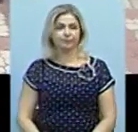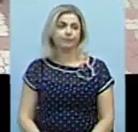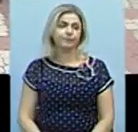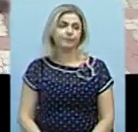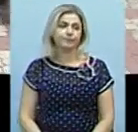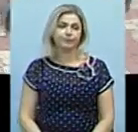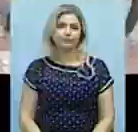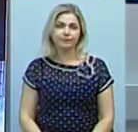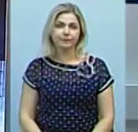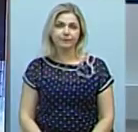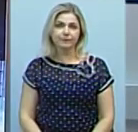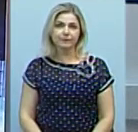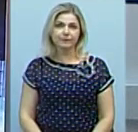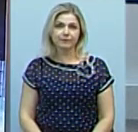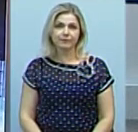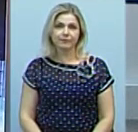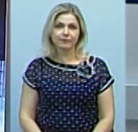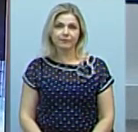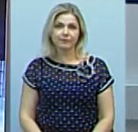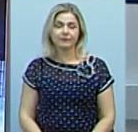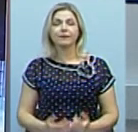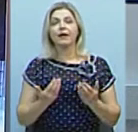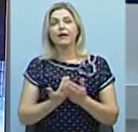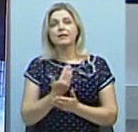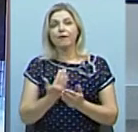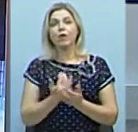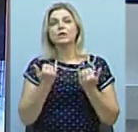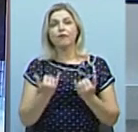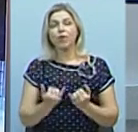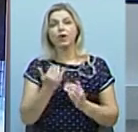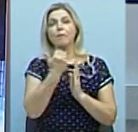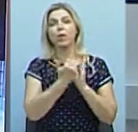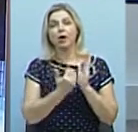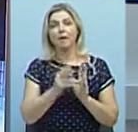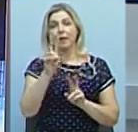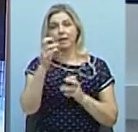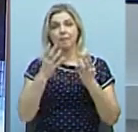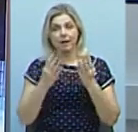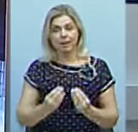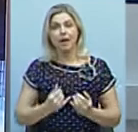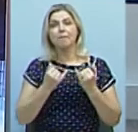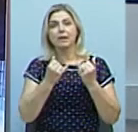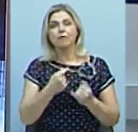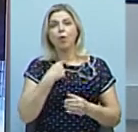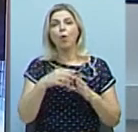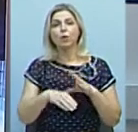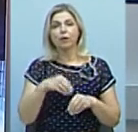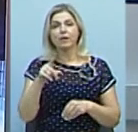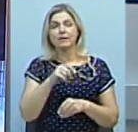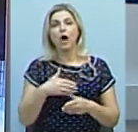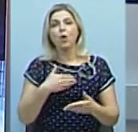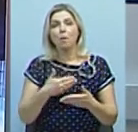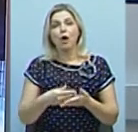новини Миколаївщини. І сьогоднішній випуск програми «Тема дня» присвячений голосуванню за громадський